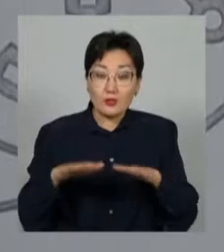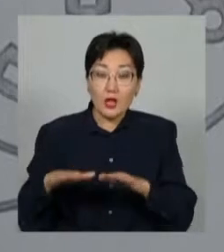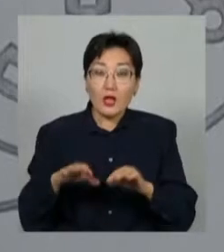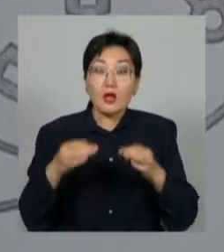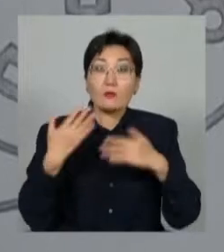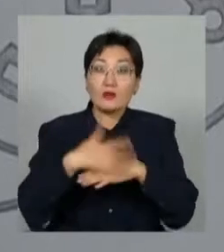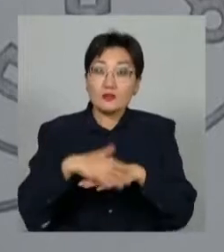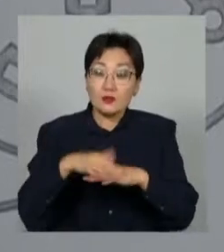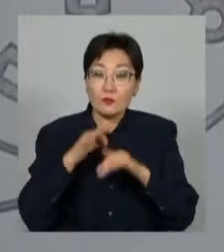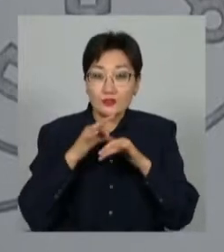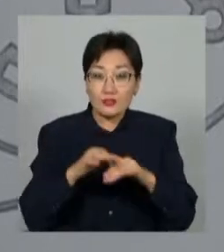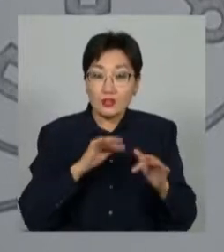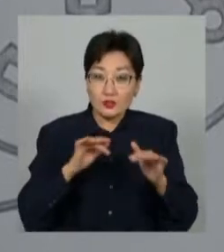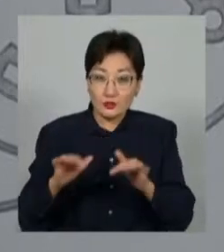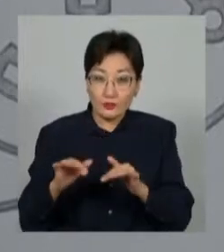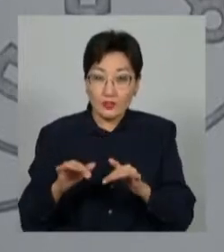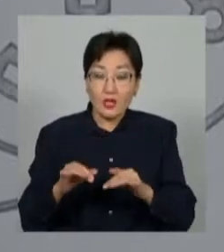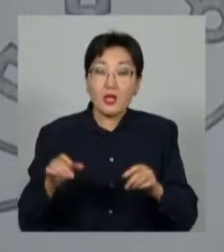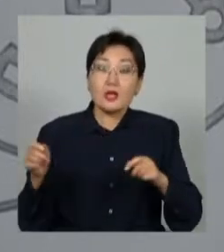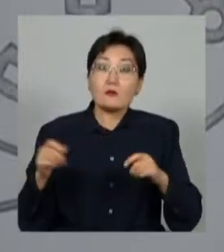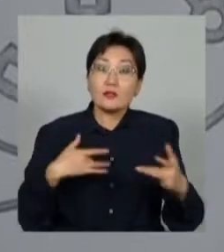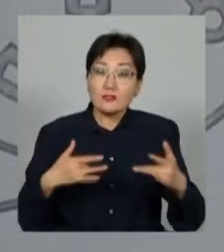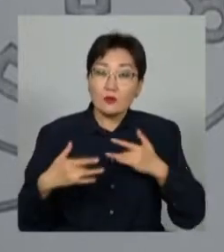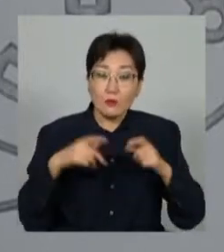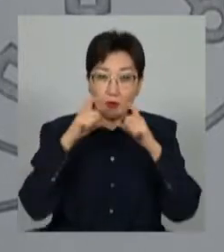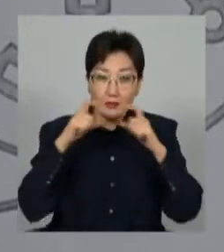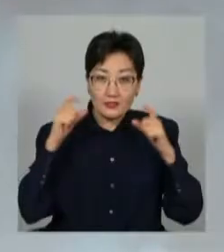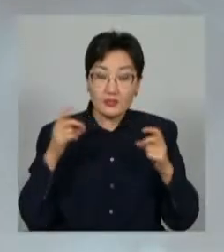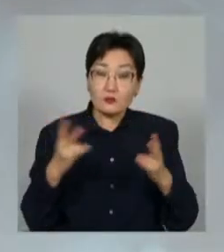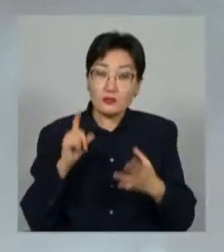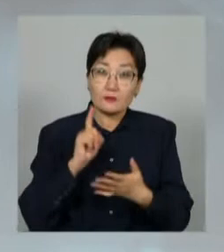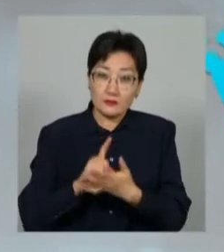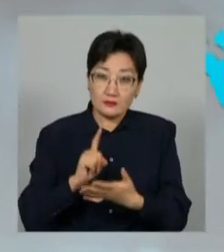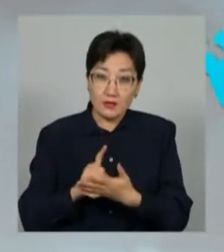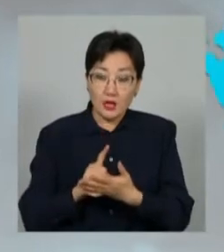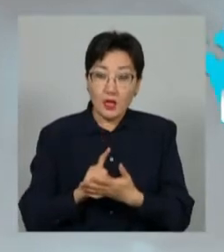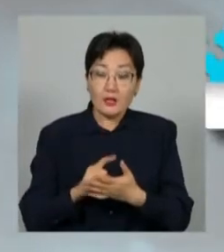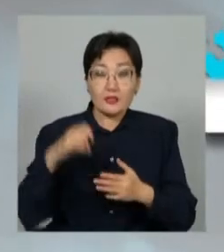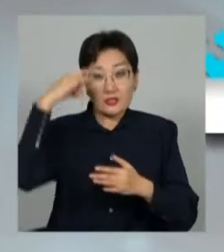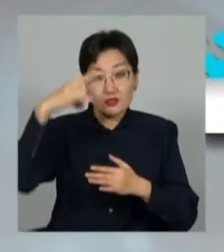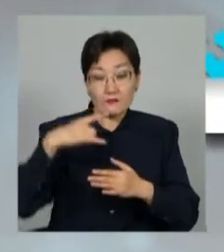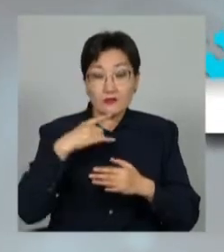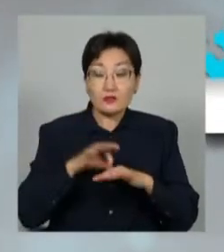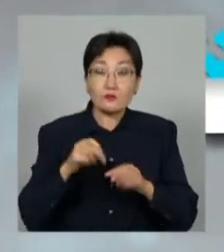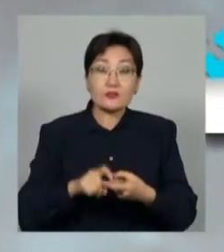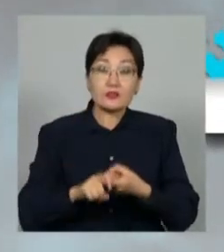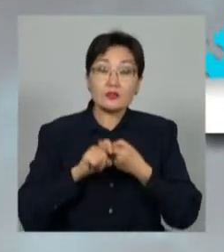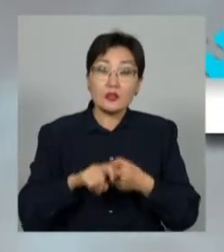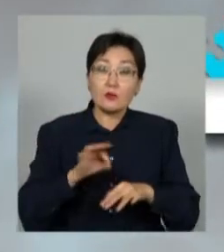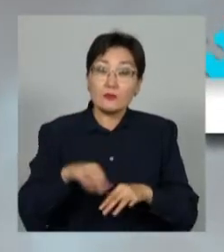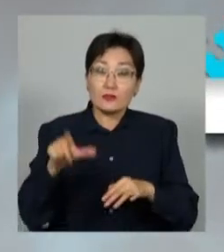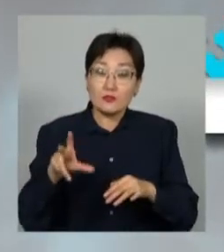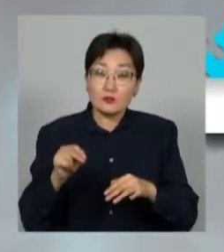ашық аспан астында өтетін іс-шараларда, концерттерде маска тағу қажет. Ал Қазақстанда коронавирус жұқтырған